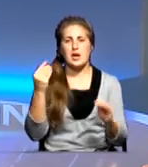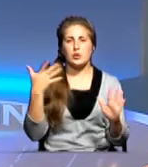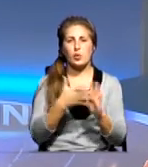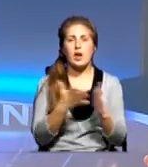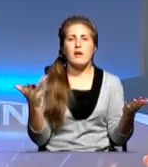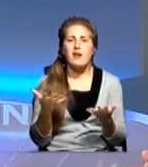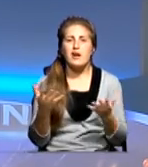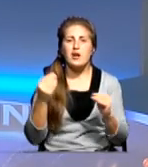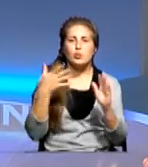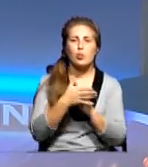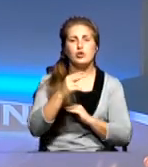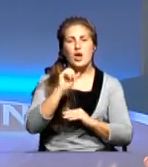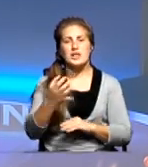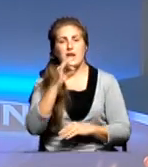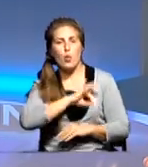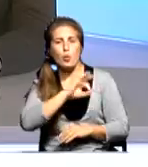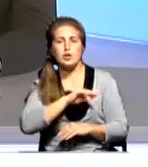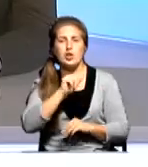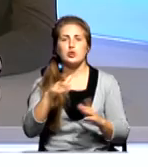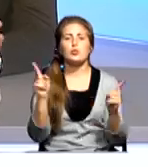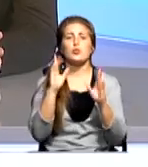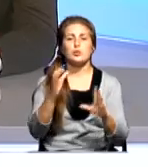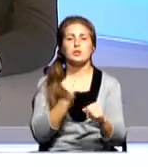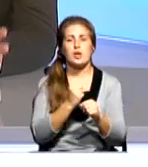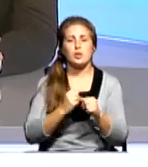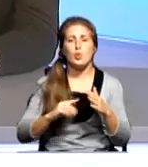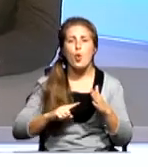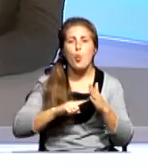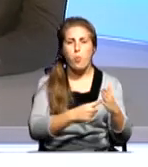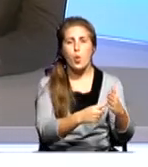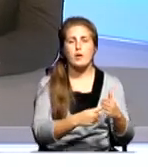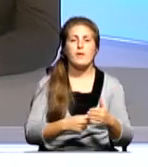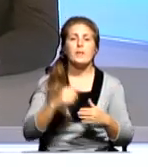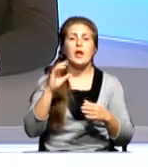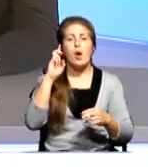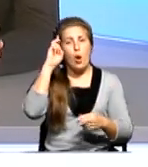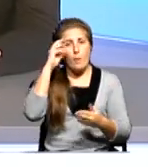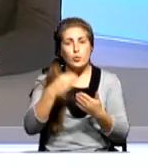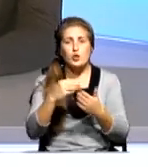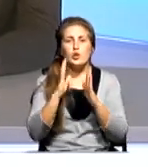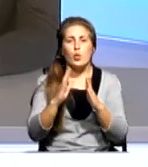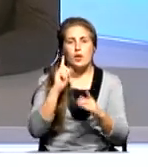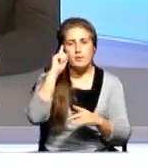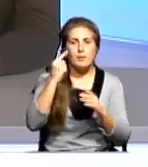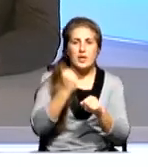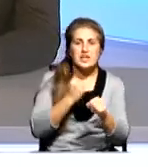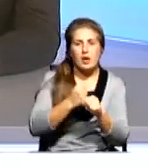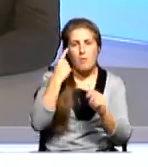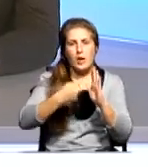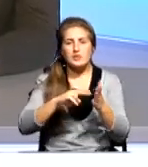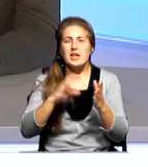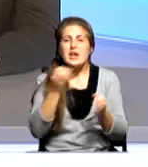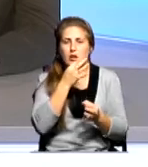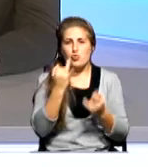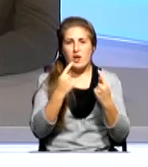как какая расходная часть доходная часть что будет сделано пор бюджет только сейчас разрабатываются да еще рано ним говорить единственно можно